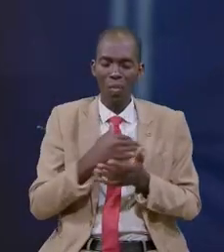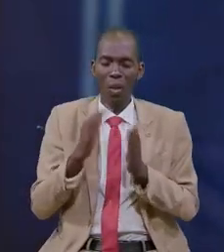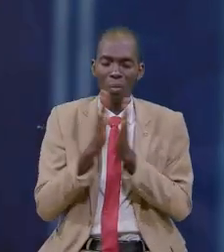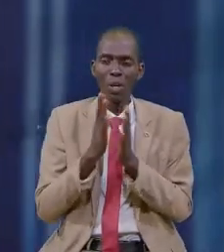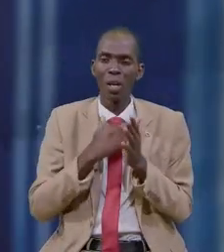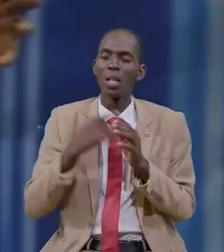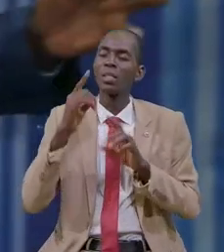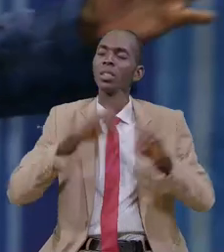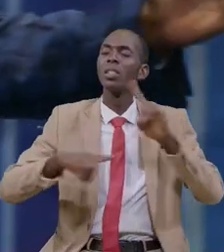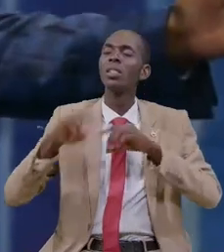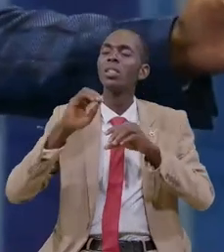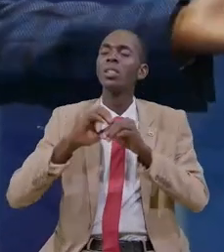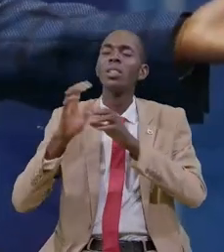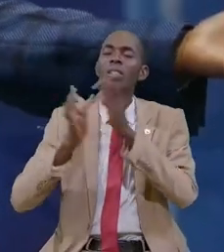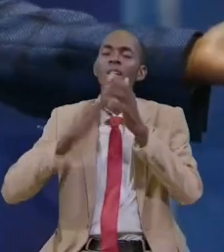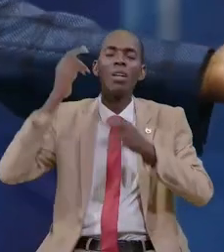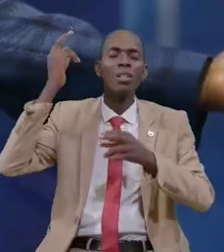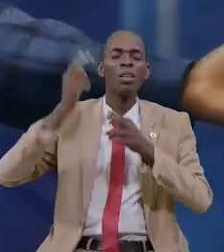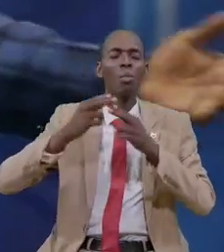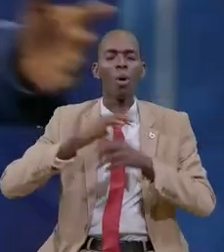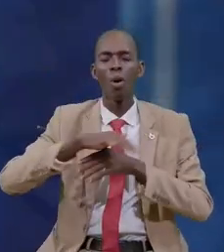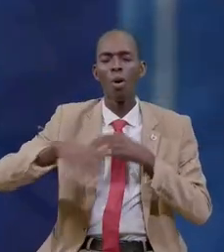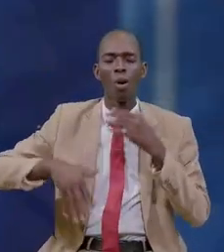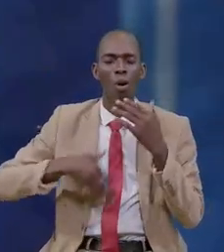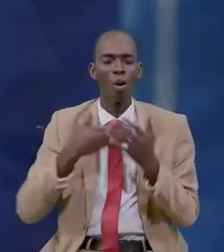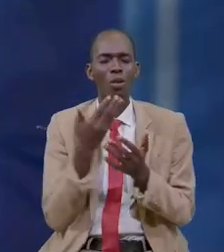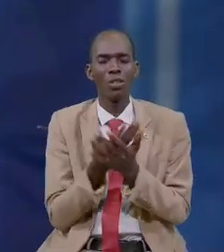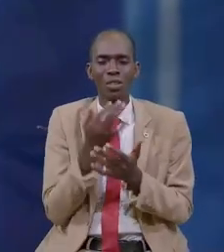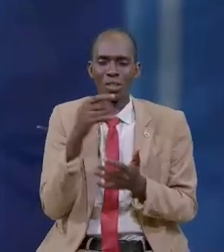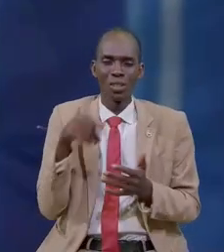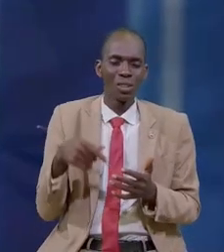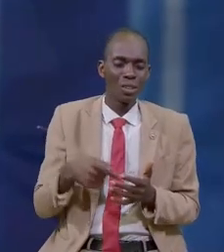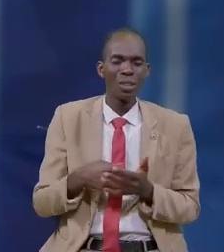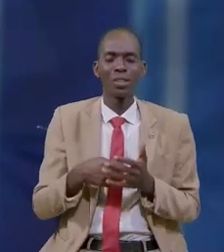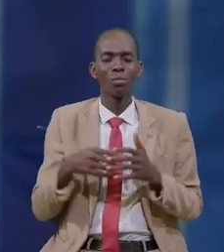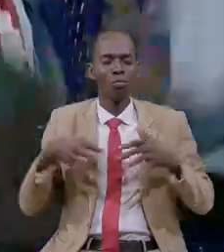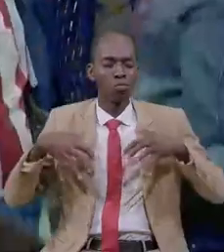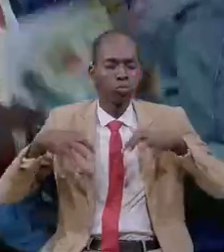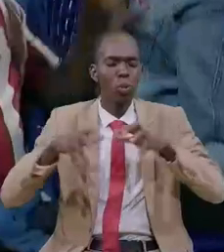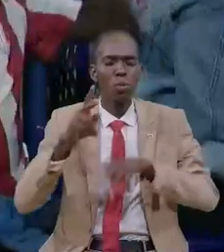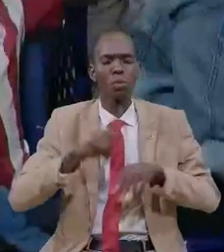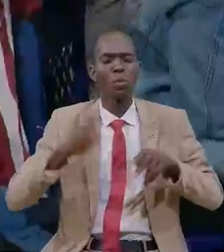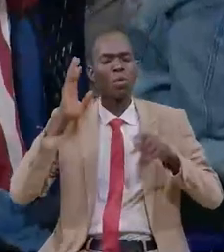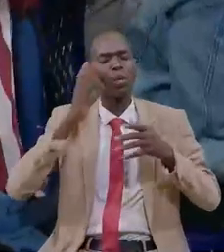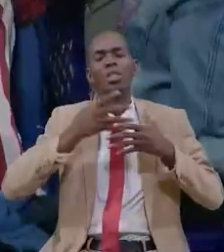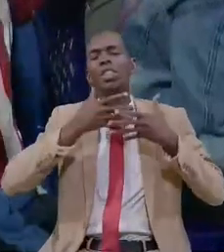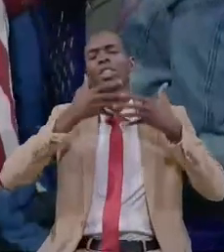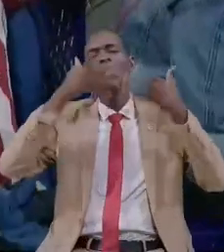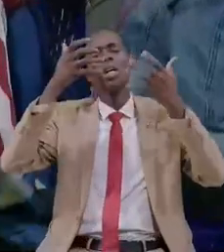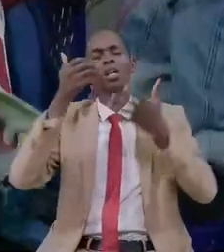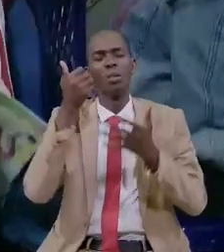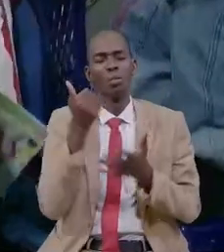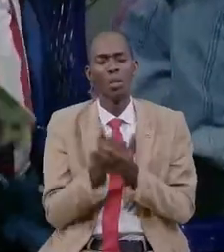de Jésus, et toute cette foule dit amen pour toi.